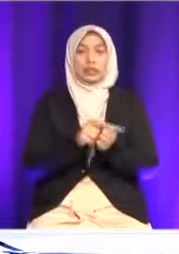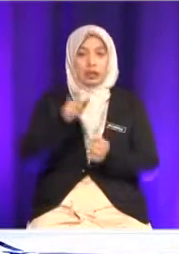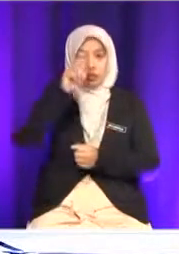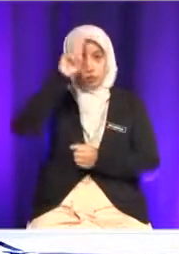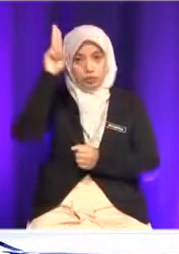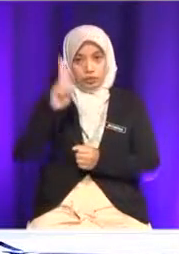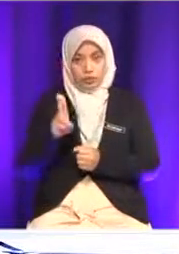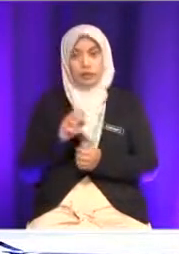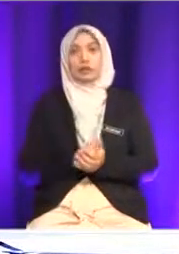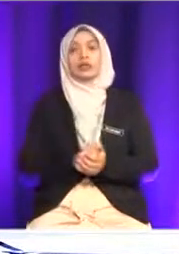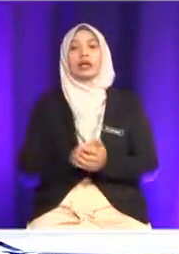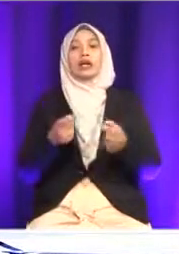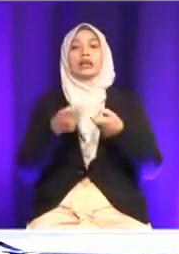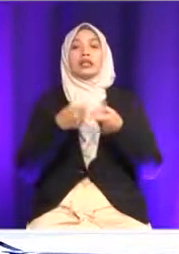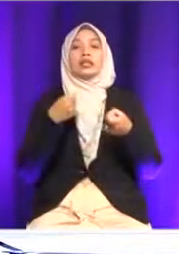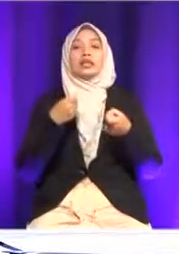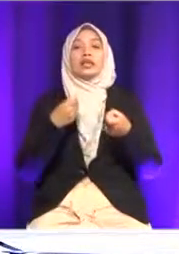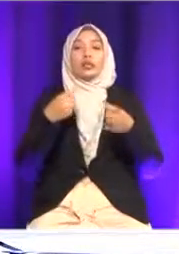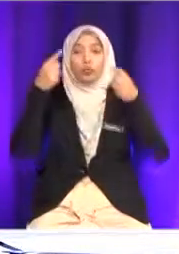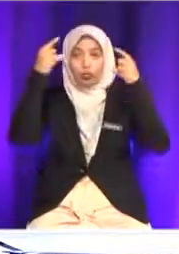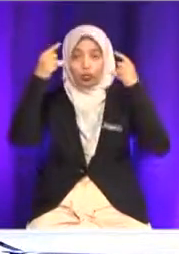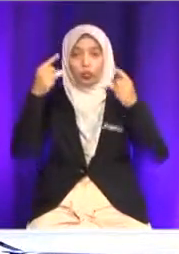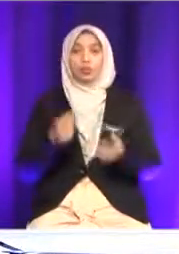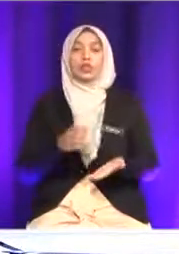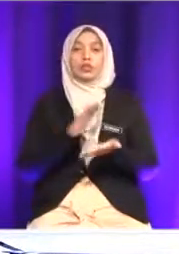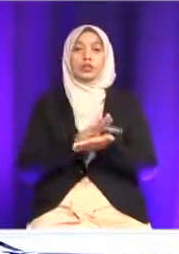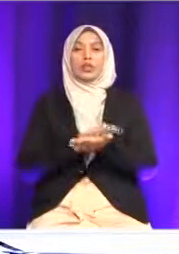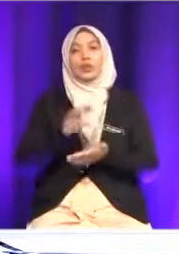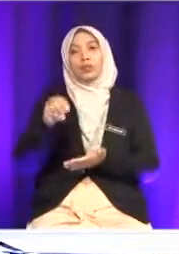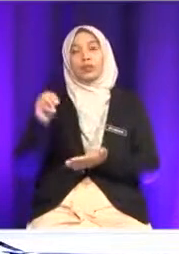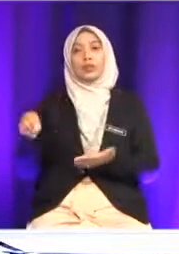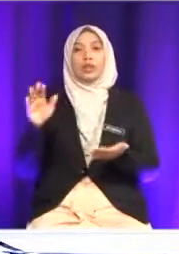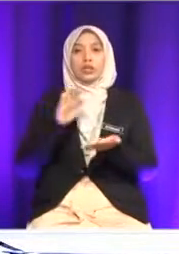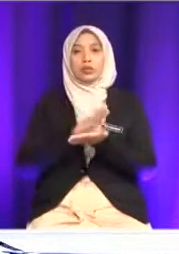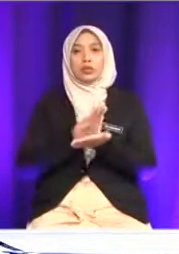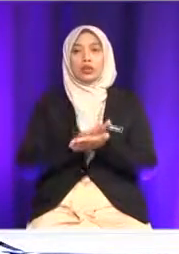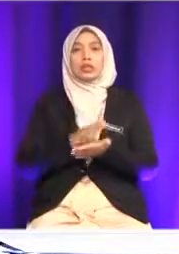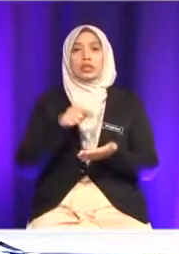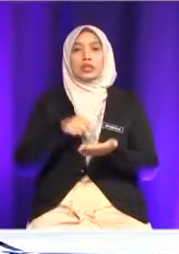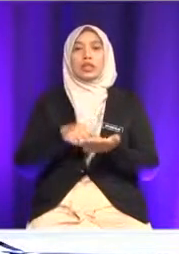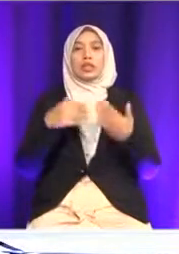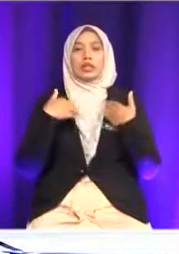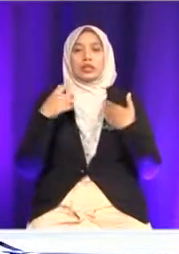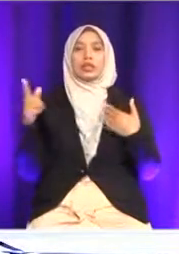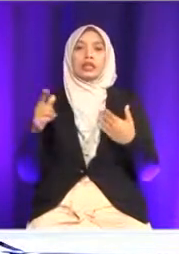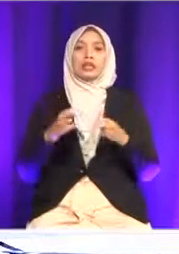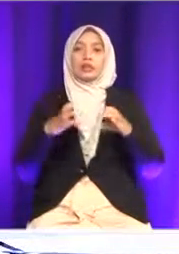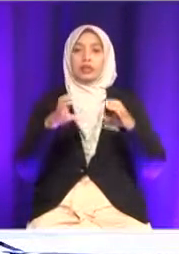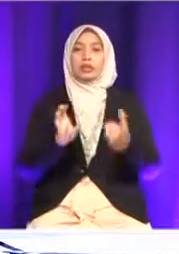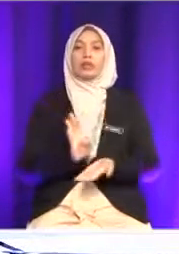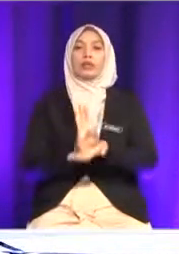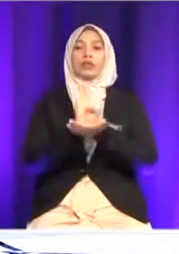potensi yang dilihat oleh guru-guru di sekolah jadi murid-murid di sekolah ini adalah antara Bagaimana membantu kita